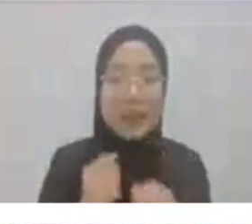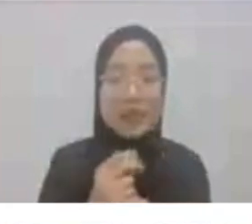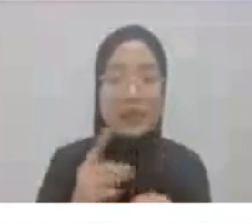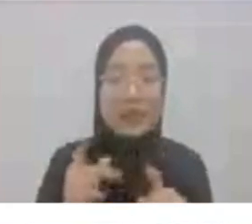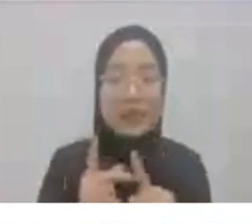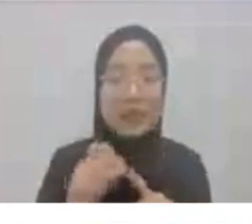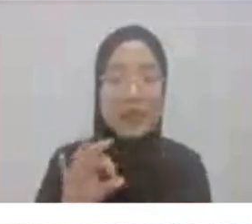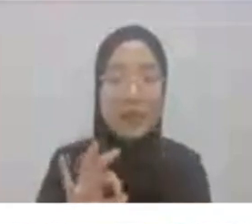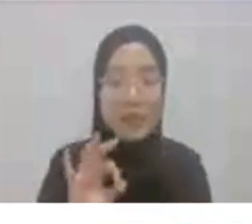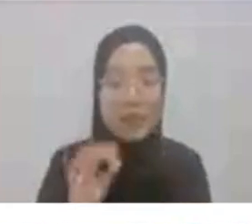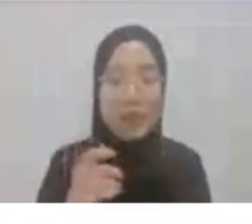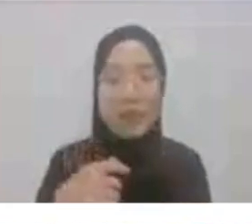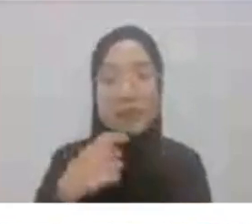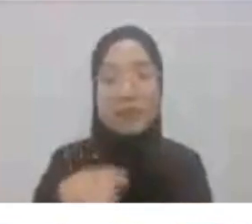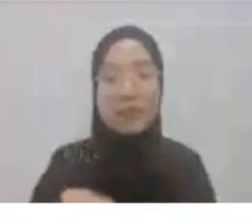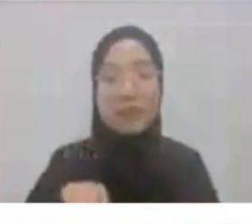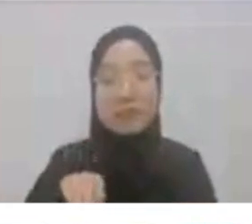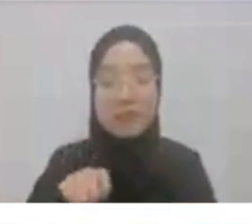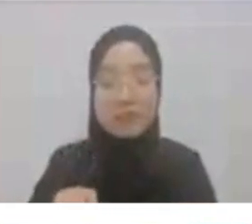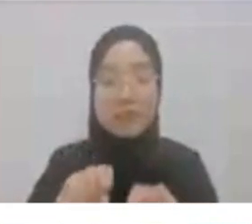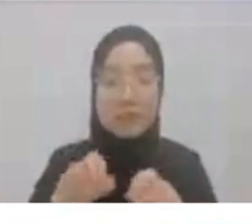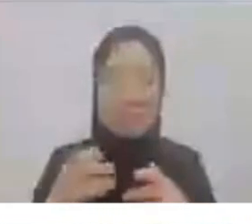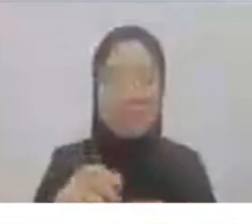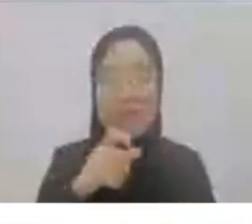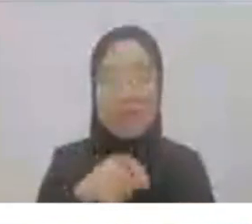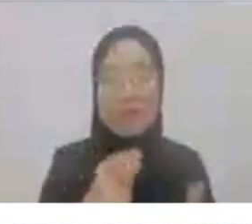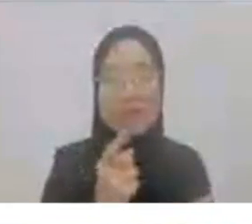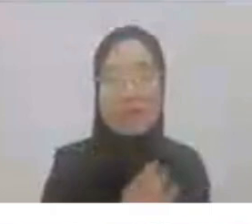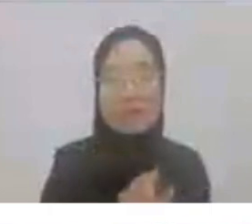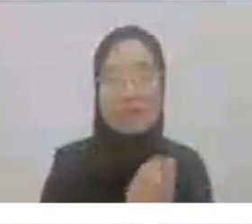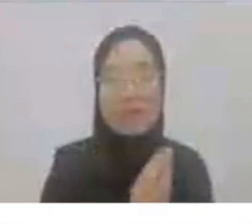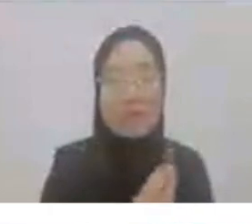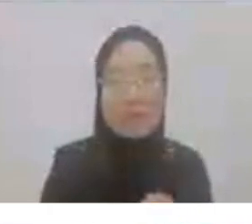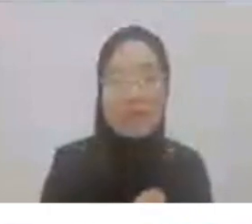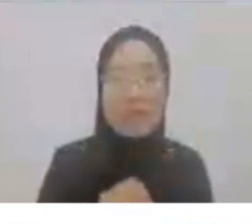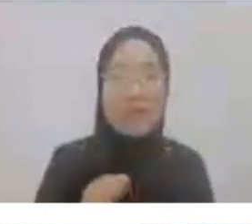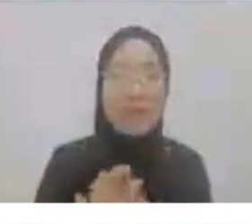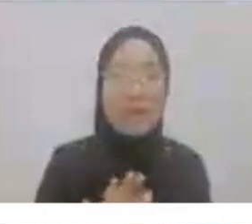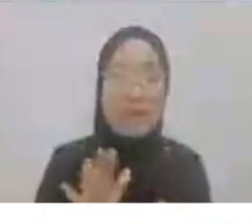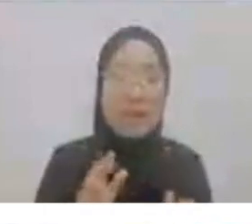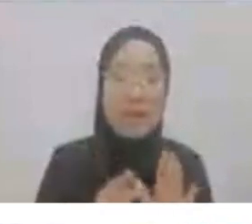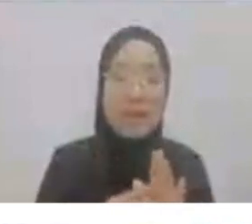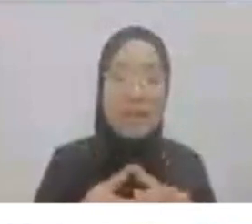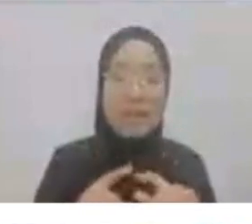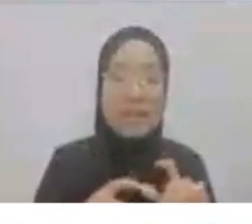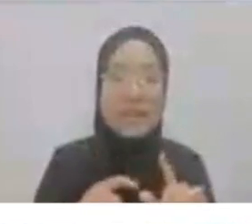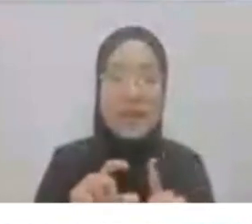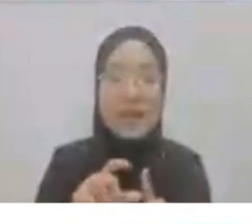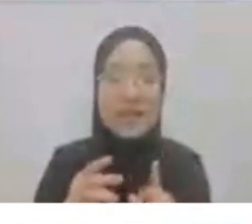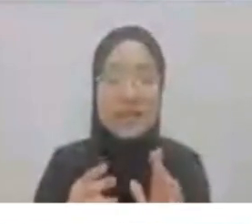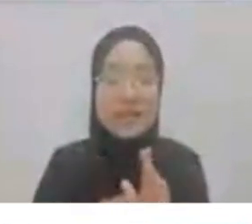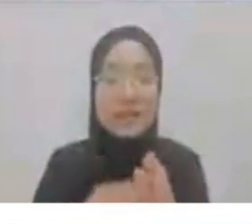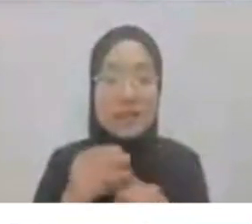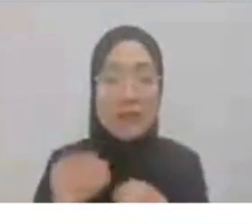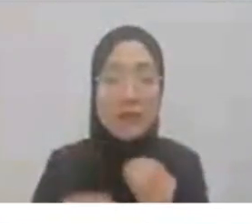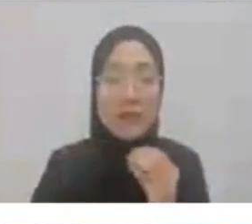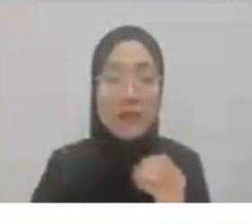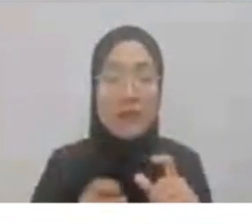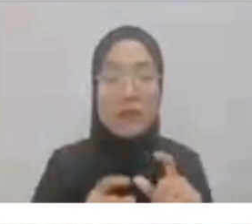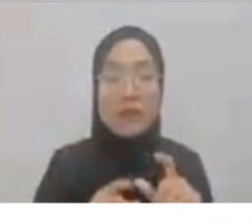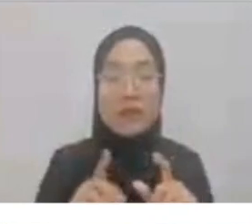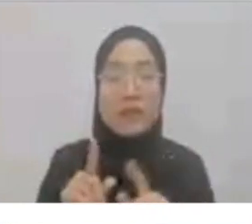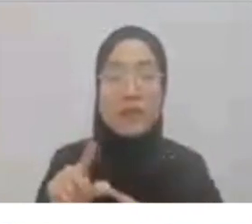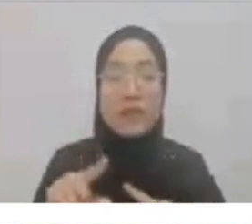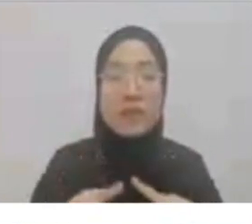seterusnya dianggap telah diucapkan selanjutnya disebut sebagai termohon Partai Nasdem yang diwakili Dr R Surya Paloh dan hemawi